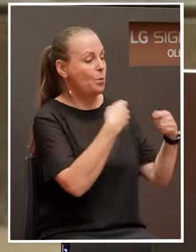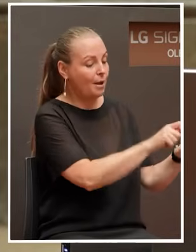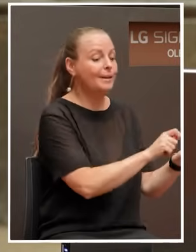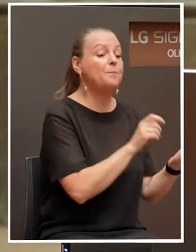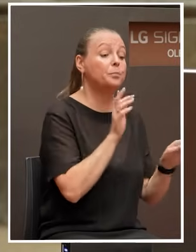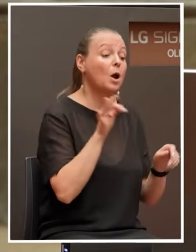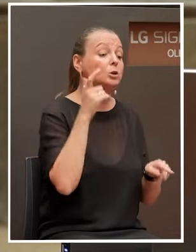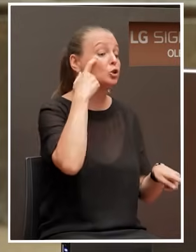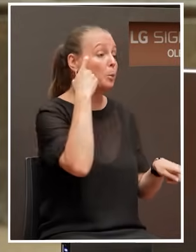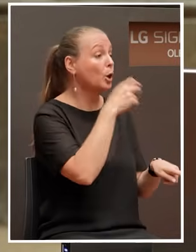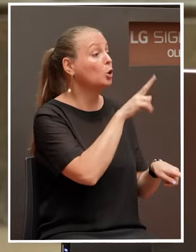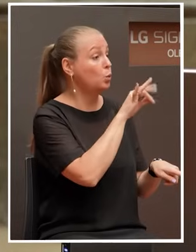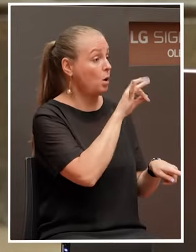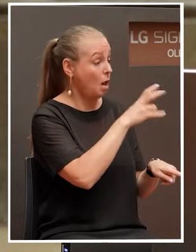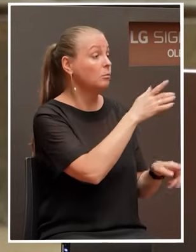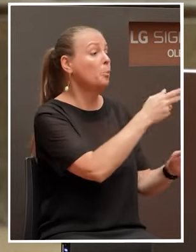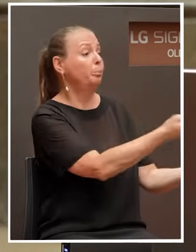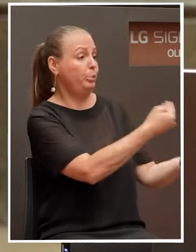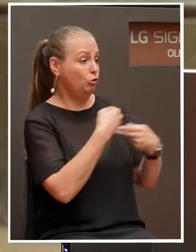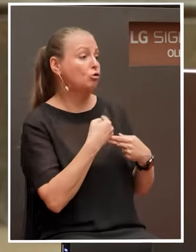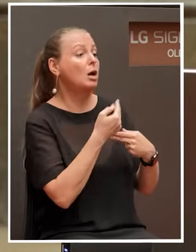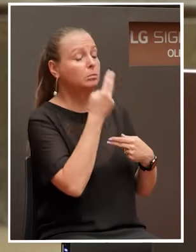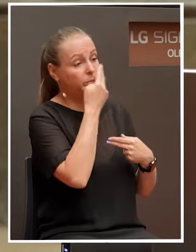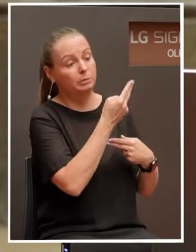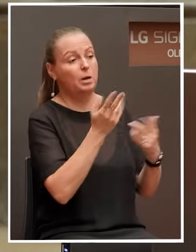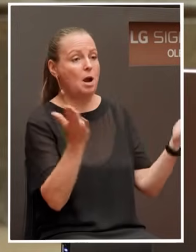Дюрану, что приезжайте смотреть.